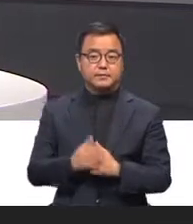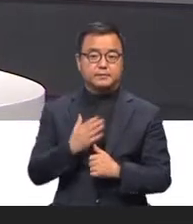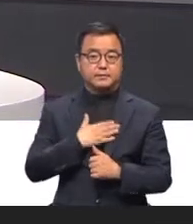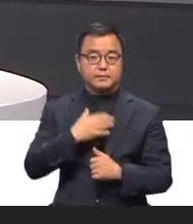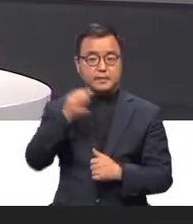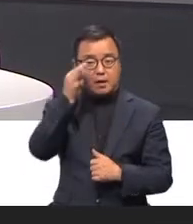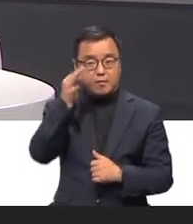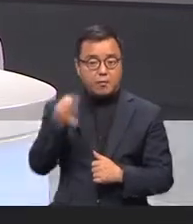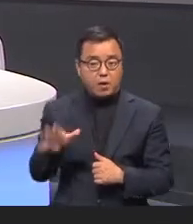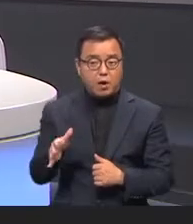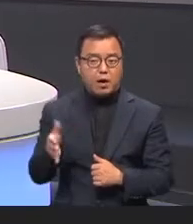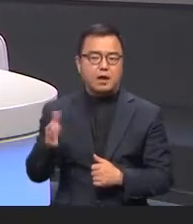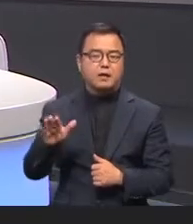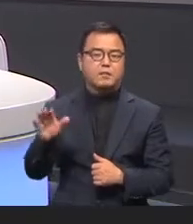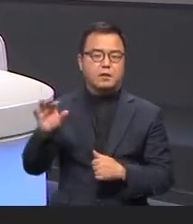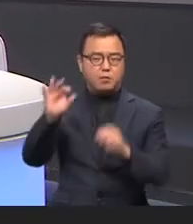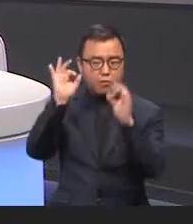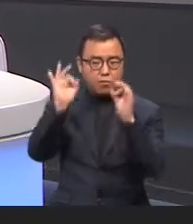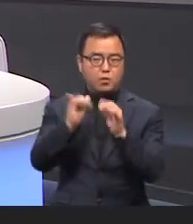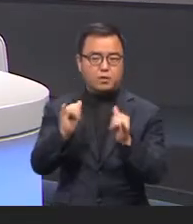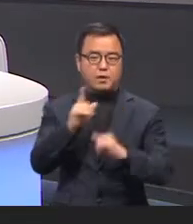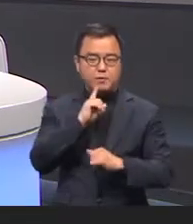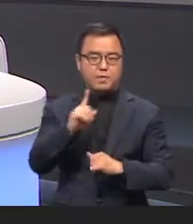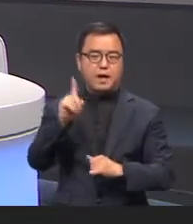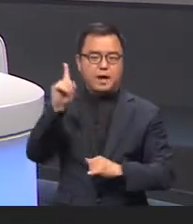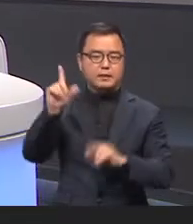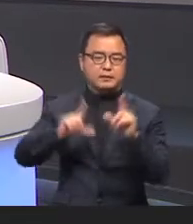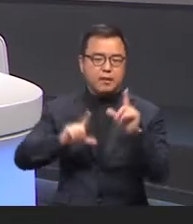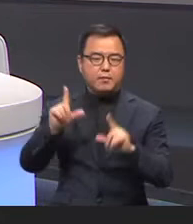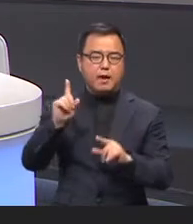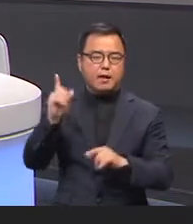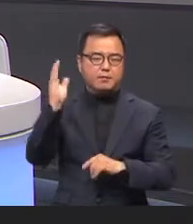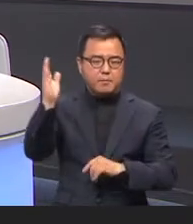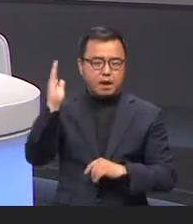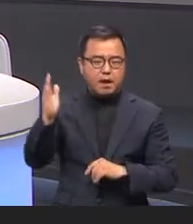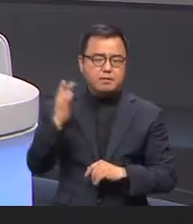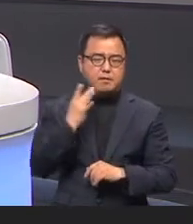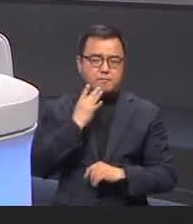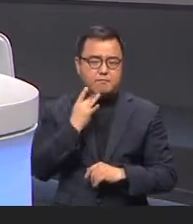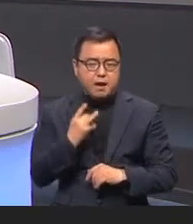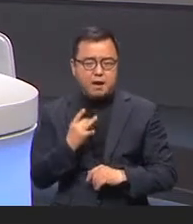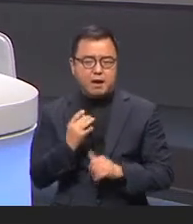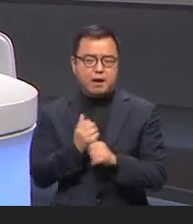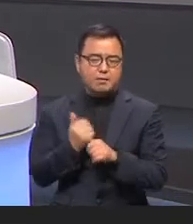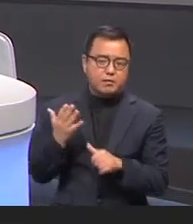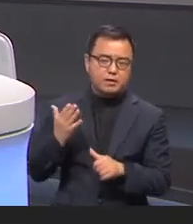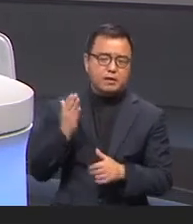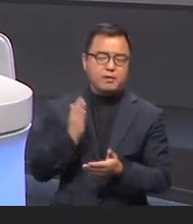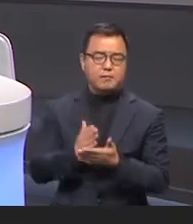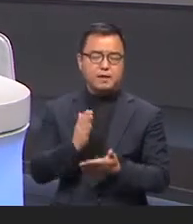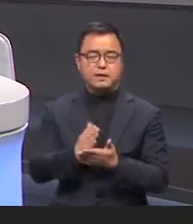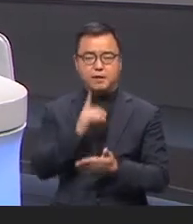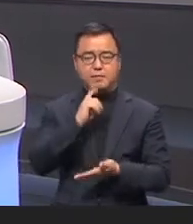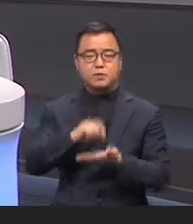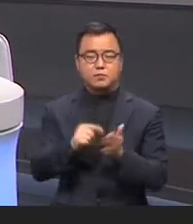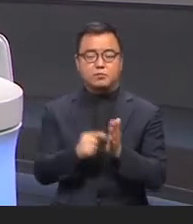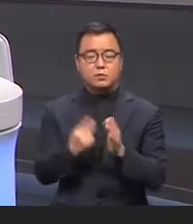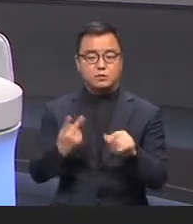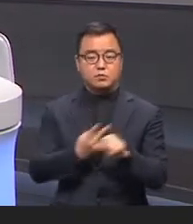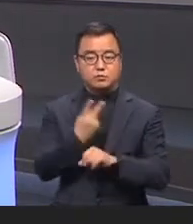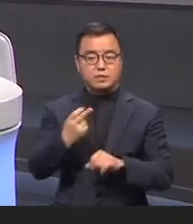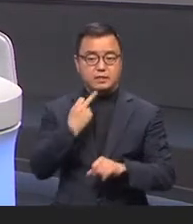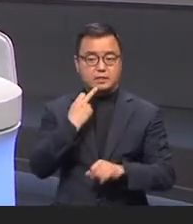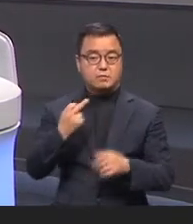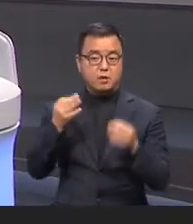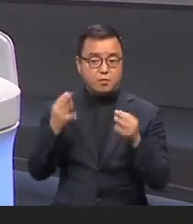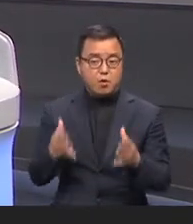못 봤습니다만 본 사람들의 말에 의하면 한 장면도 한 멘트도 놓칠 게 없다라고 또 네. 칭찬을 하더라고요. 2시간 12분의 러닝타임